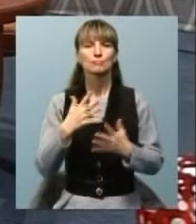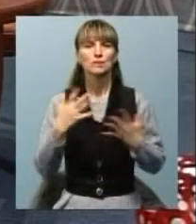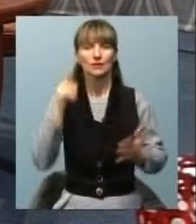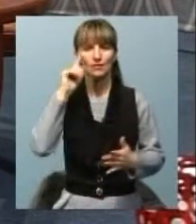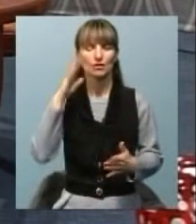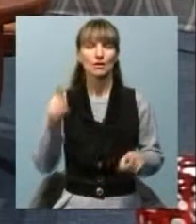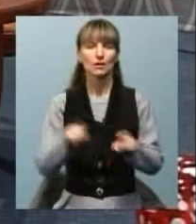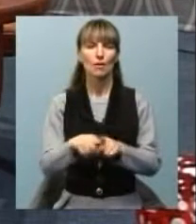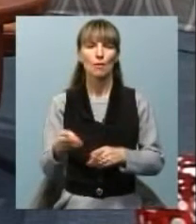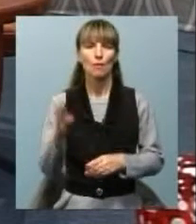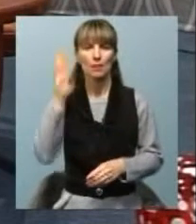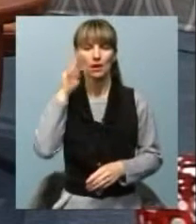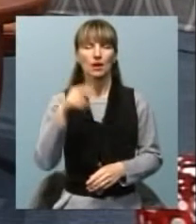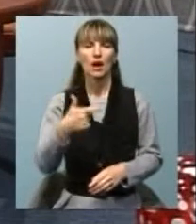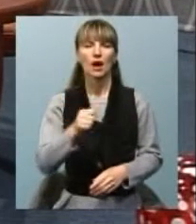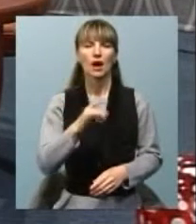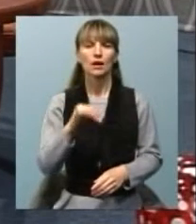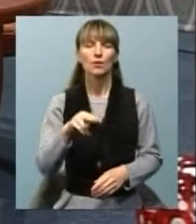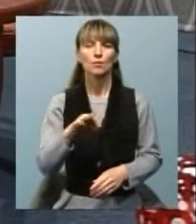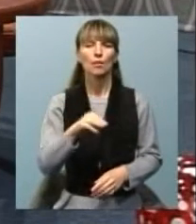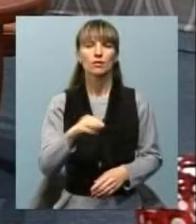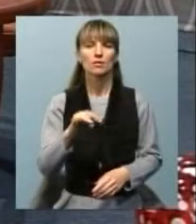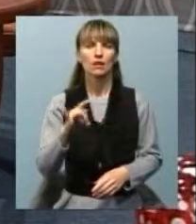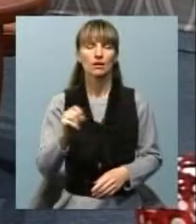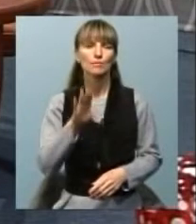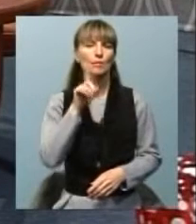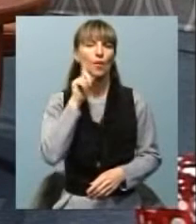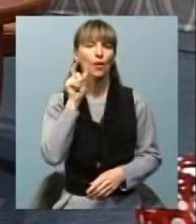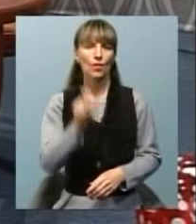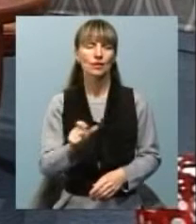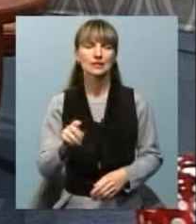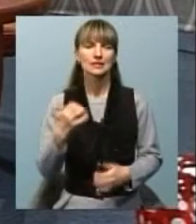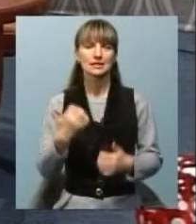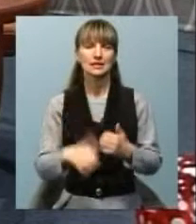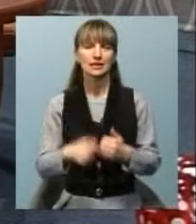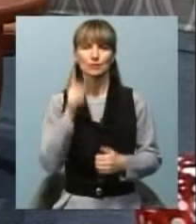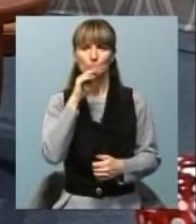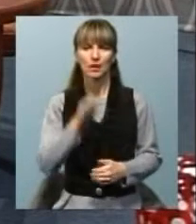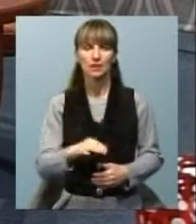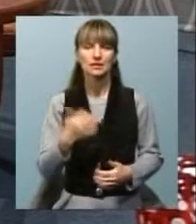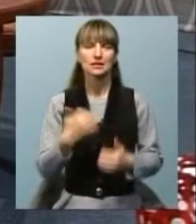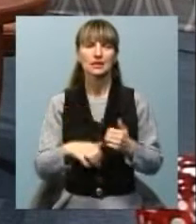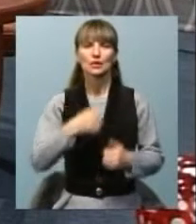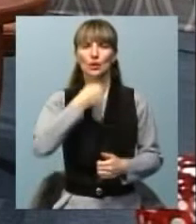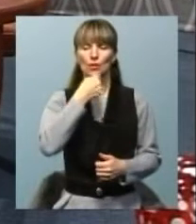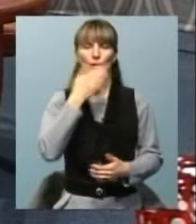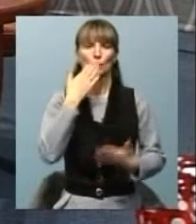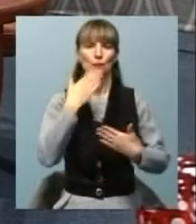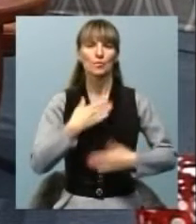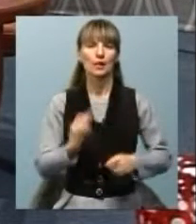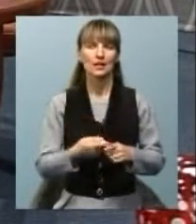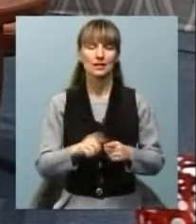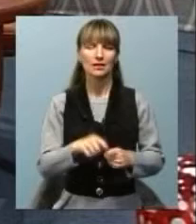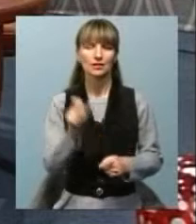щось про такого хлопчика, як Гаррі Поттер? Дуже багато молоді, навіть не тільки серед малих, а й серед дорослих, дуже полюбляють